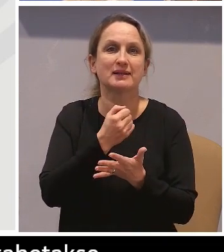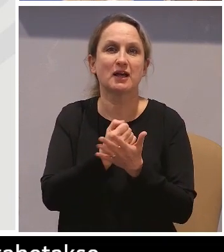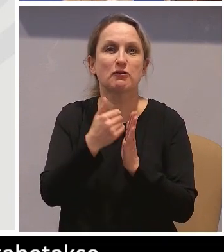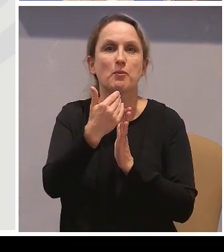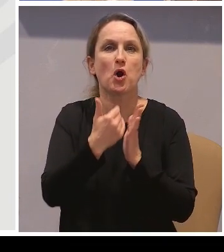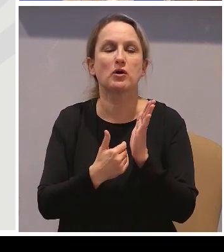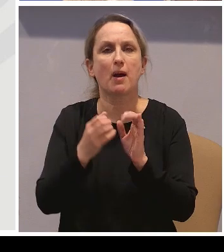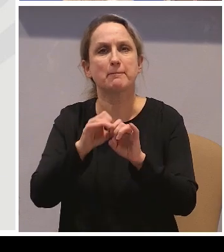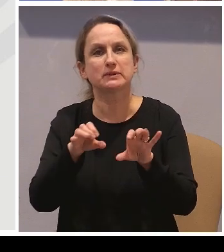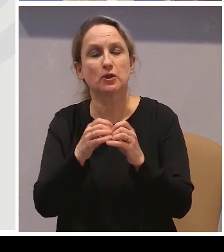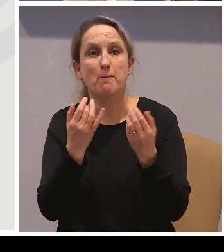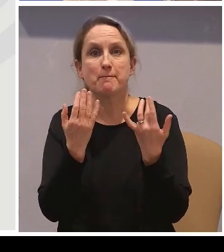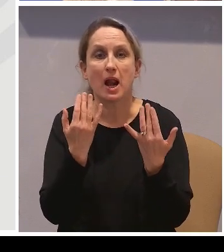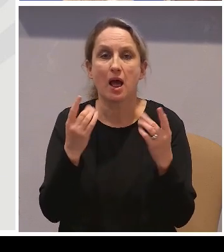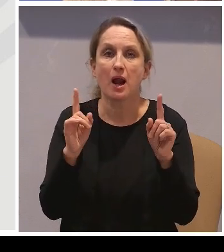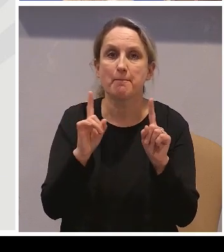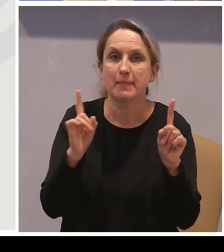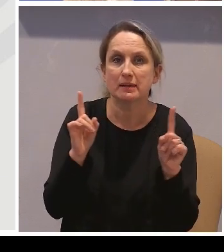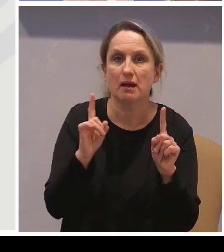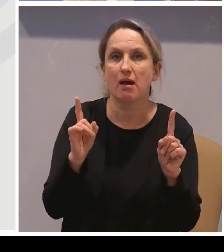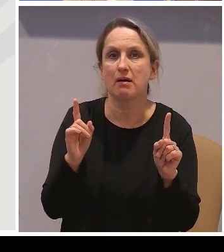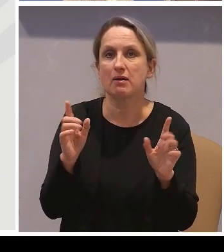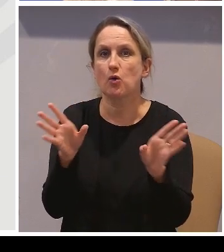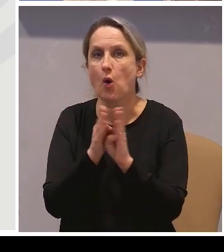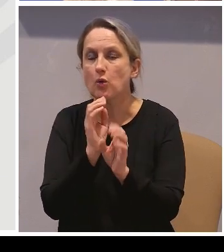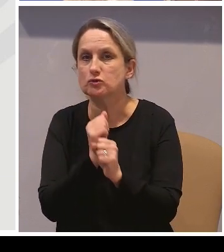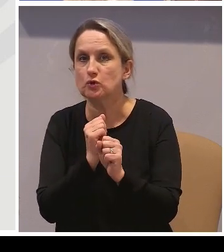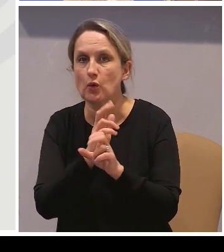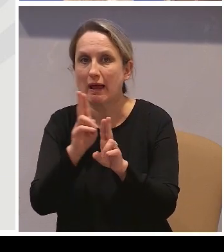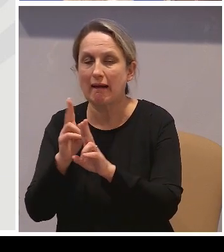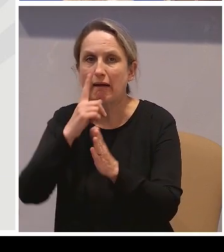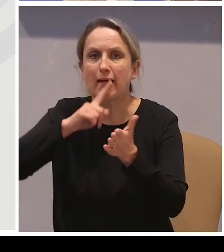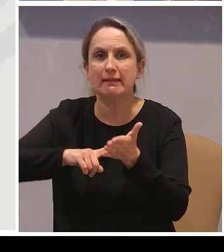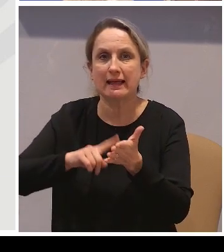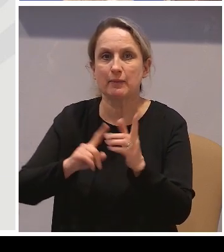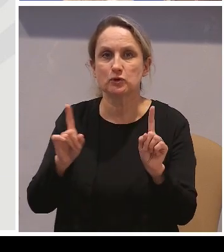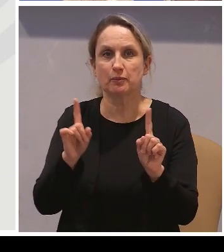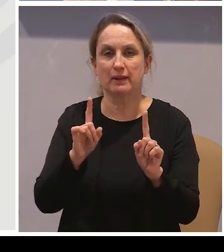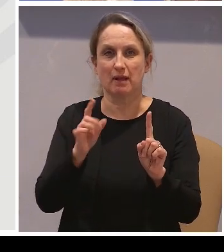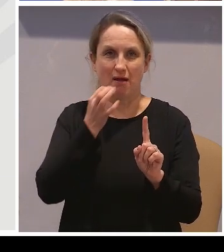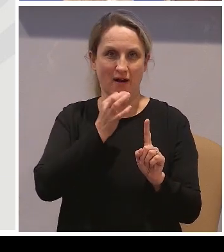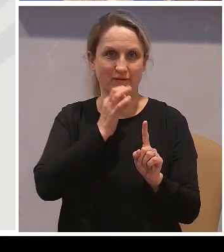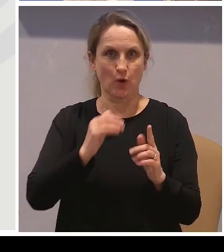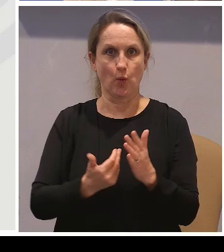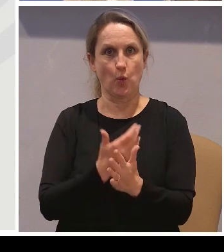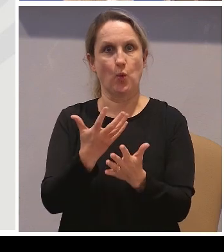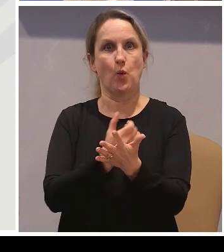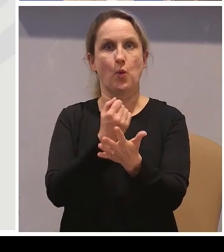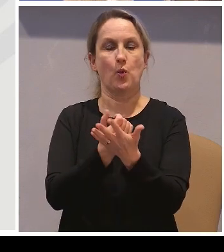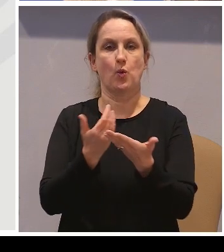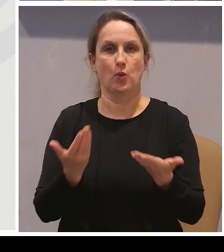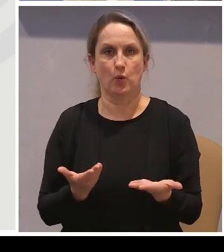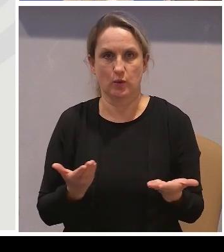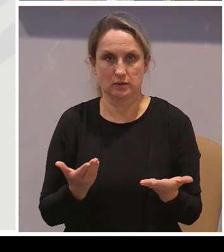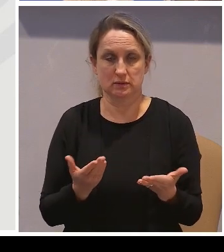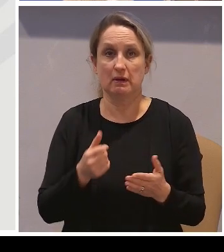et So millal, in these mida, slides, I've koostöös kellega ja mis explained need these tingimused early on. access Ja programs seesama at informatsioon length. tegelikult Eesti So here you have the